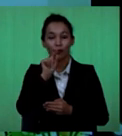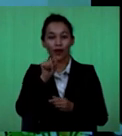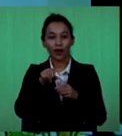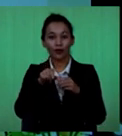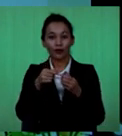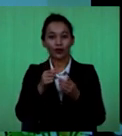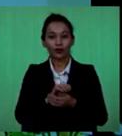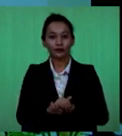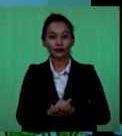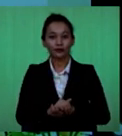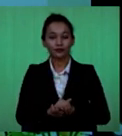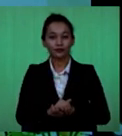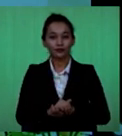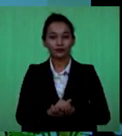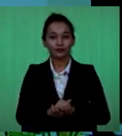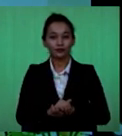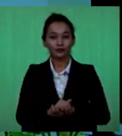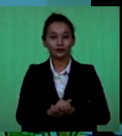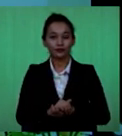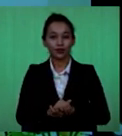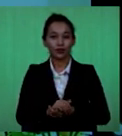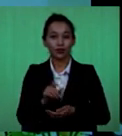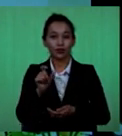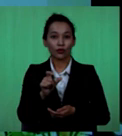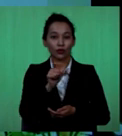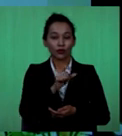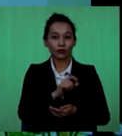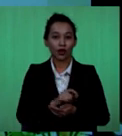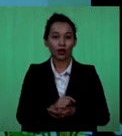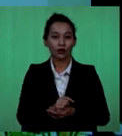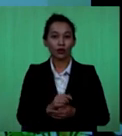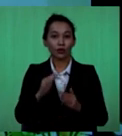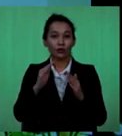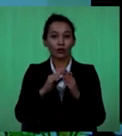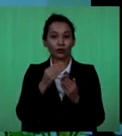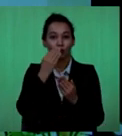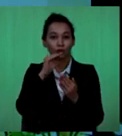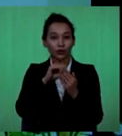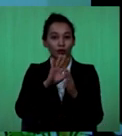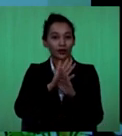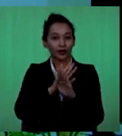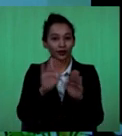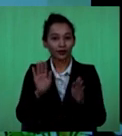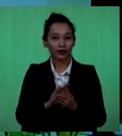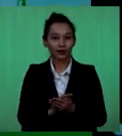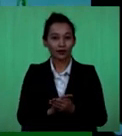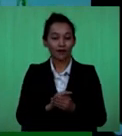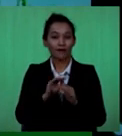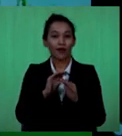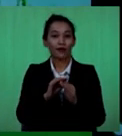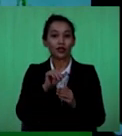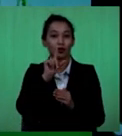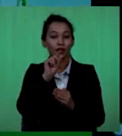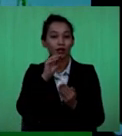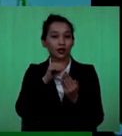ekan. Hech kim uning uyini buzmas, bolalarga teginmas ekan.